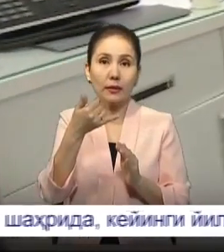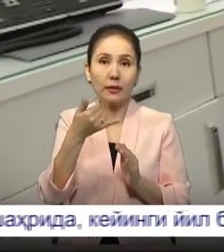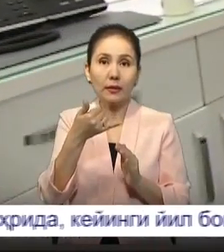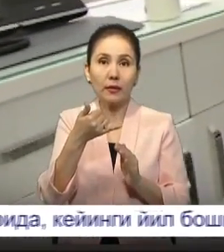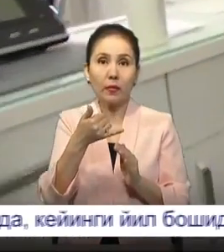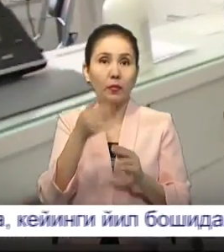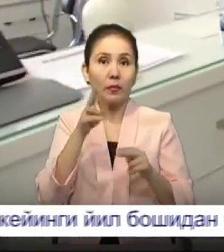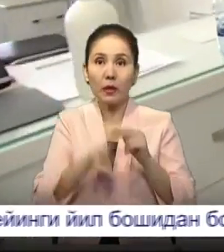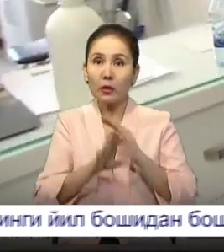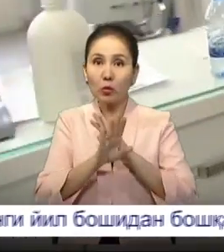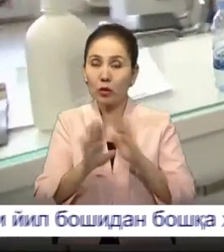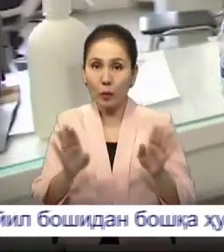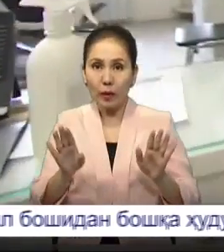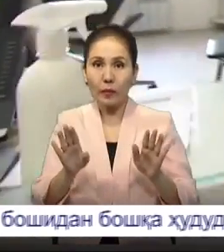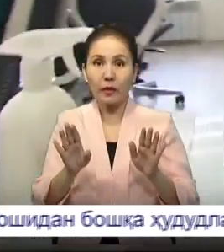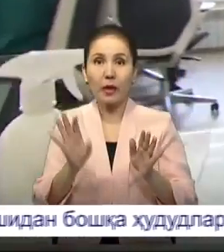qo'ng'iroqlarning keti uzilmayapti.